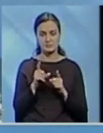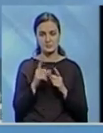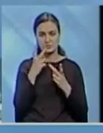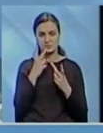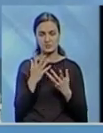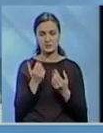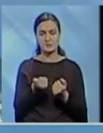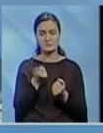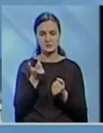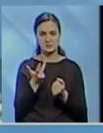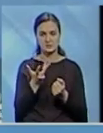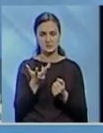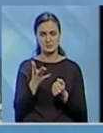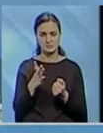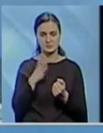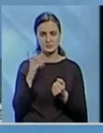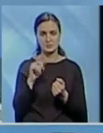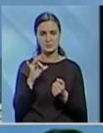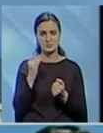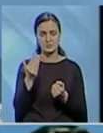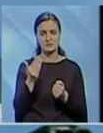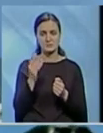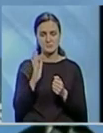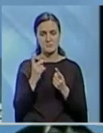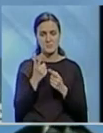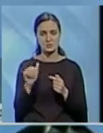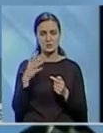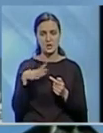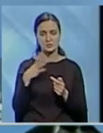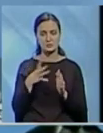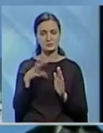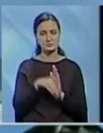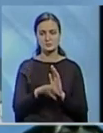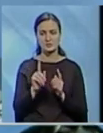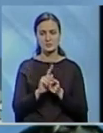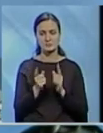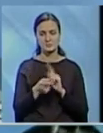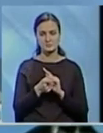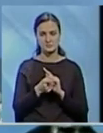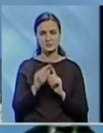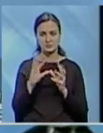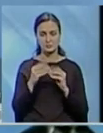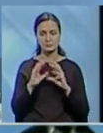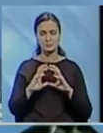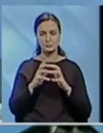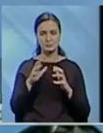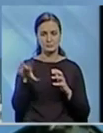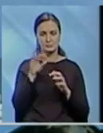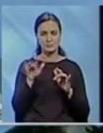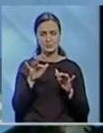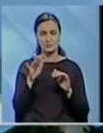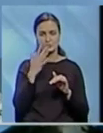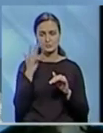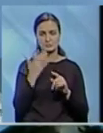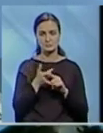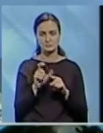თუ რამდენად დიდი გავლენა ქონდა ზურას მოღვაწეობას არამარტო ქართულ კონტექსტში, არამედ გლობალურ პროცესებში პოლიტიკურ